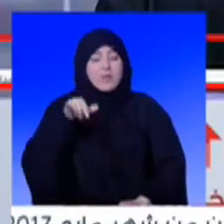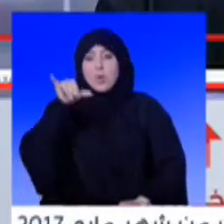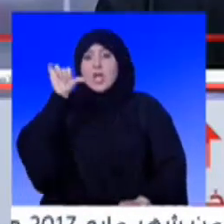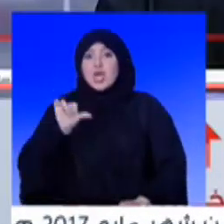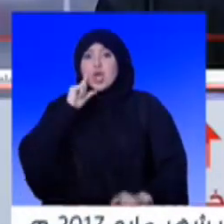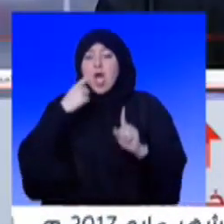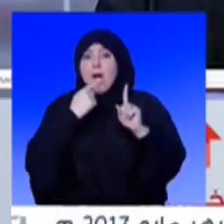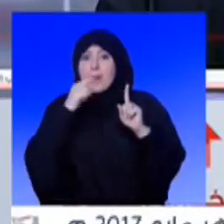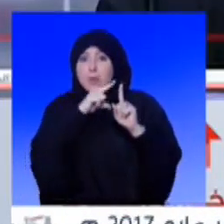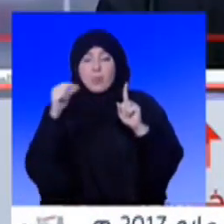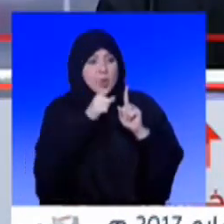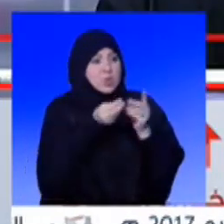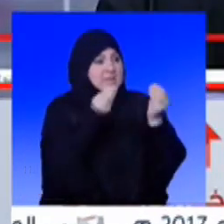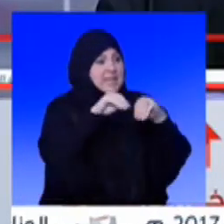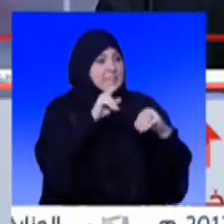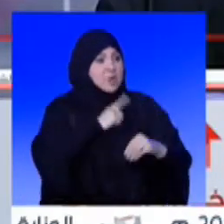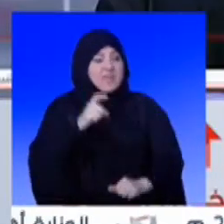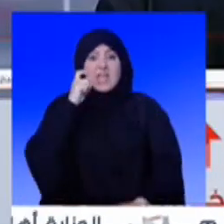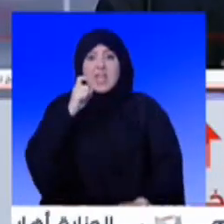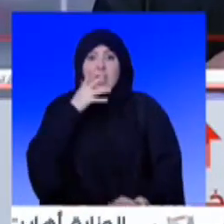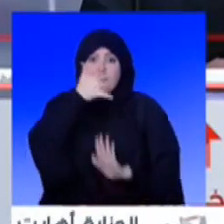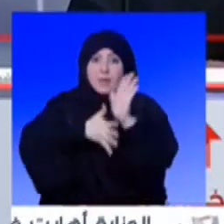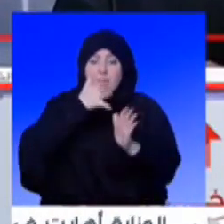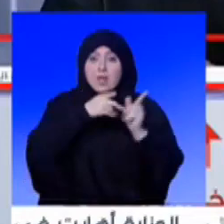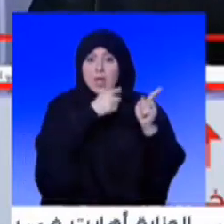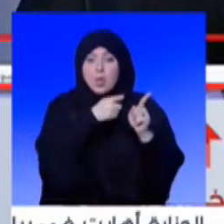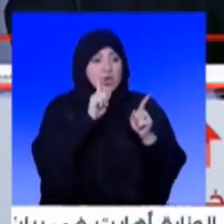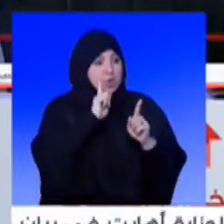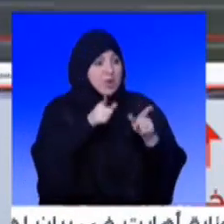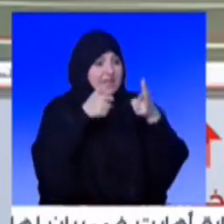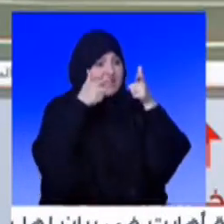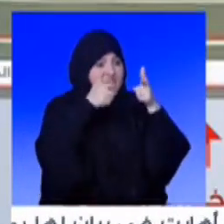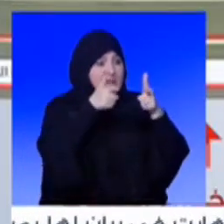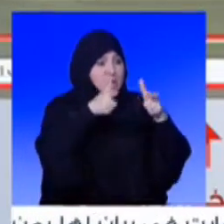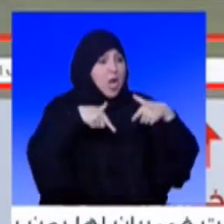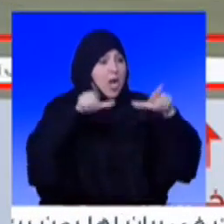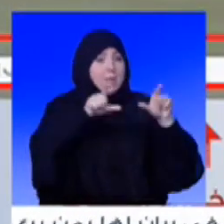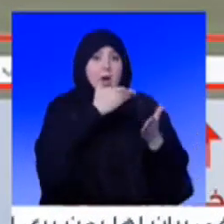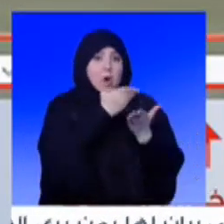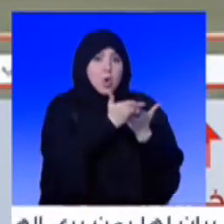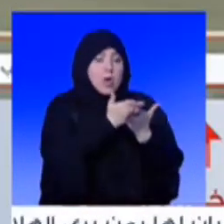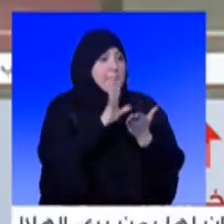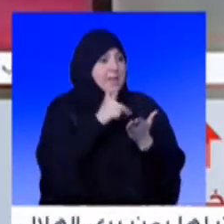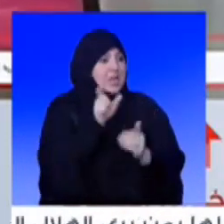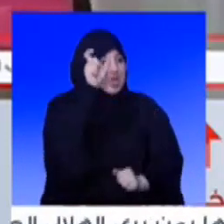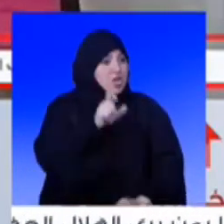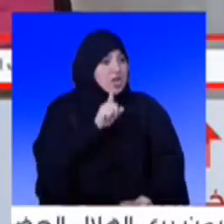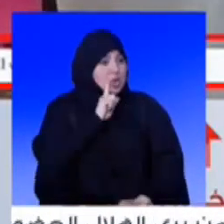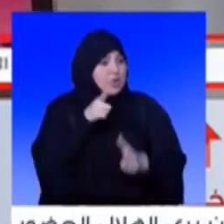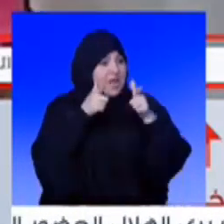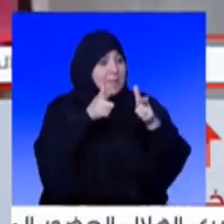واستخدامها لترويج المزيد من الاكاذيب وذلك عبر مقطع فيديو لنشره اخبار يظهر فيها شريط